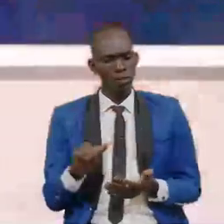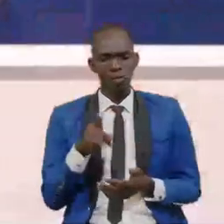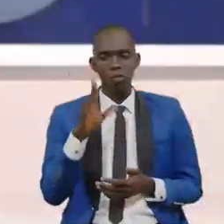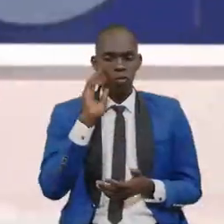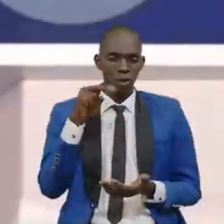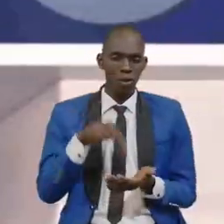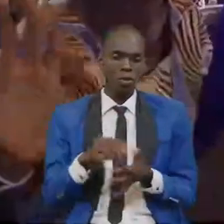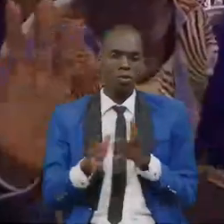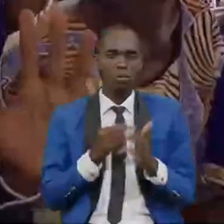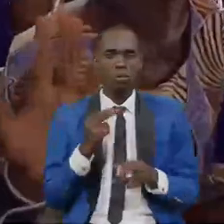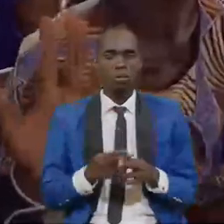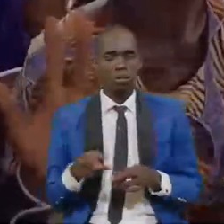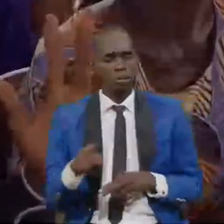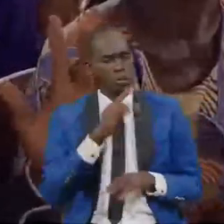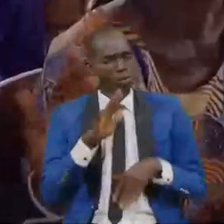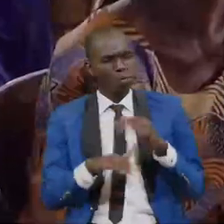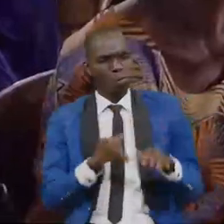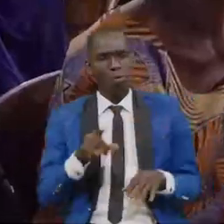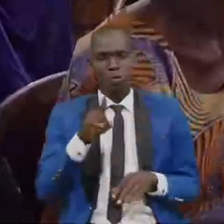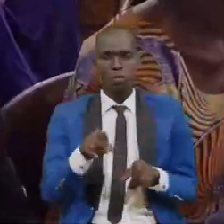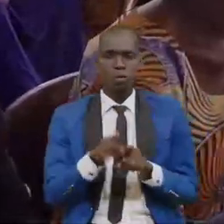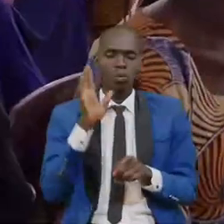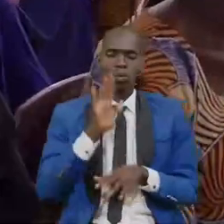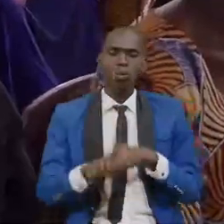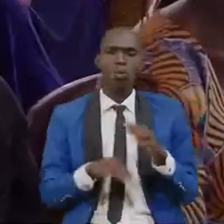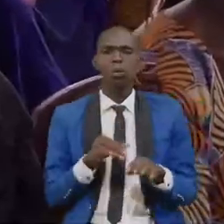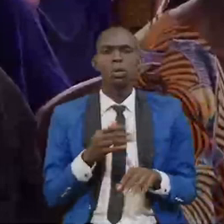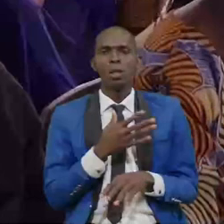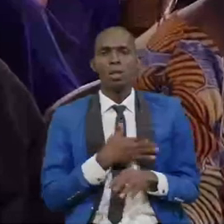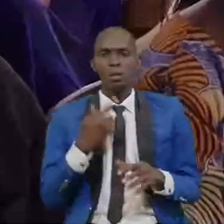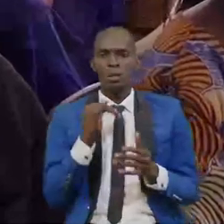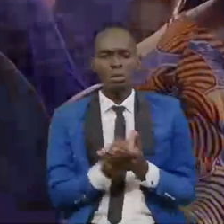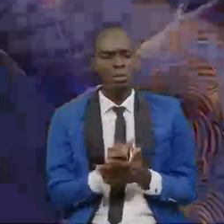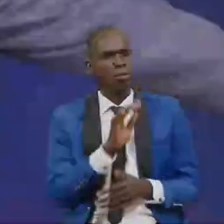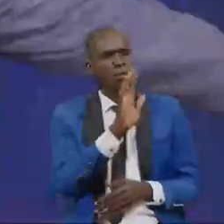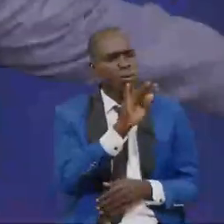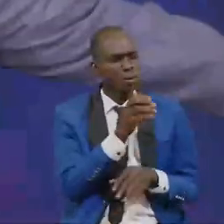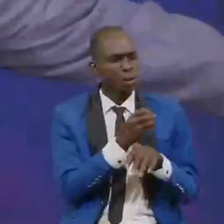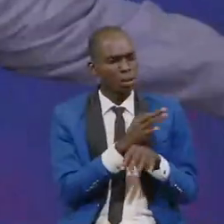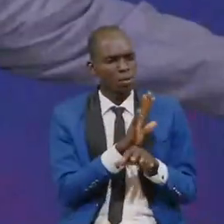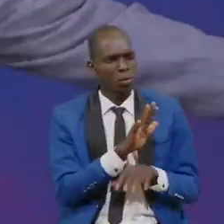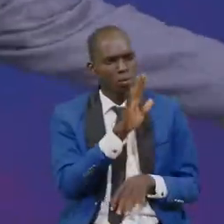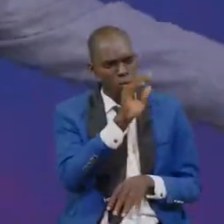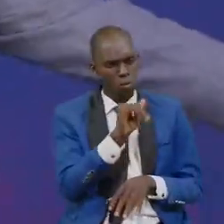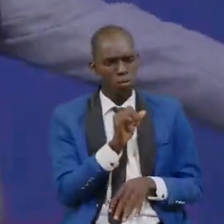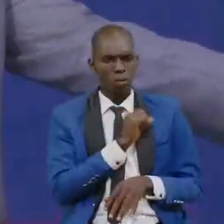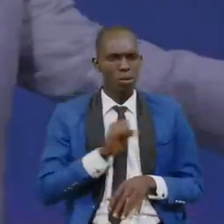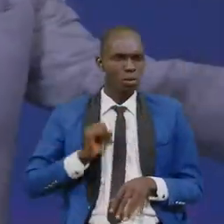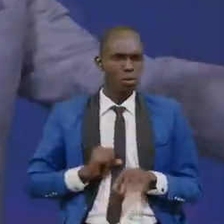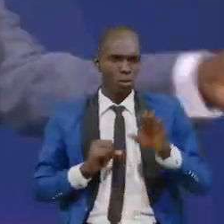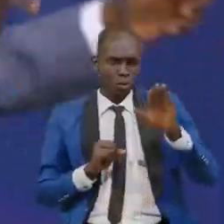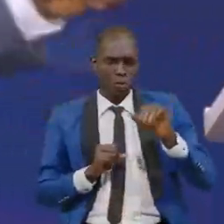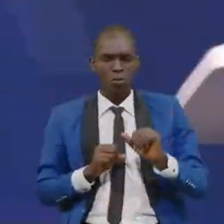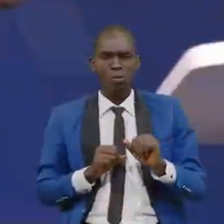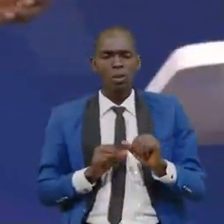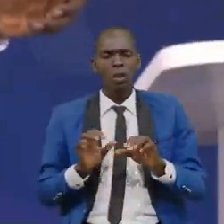vas marcher. Alors il dit, ami, venez, venez, venez. Conseiller, venez. Sénateur, venez. Est-ce